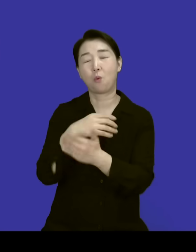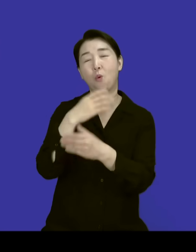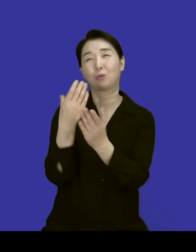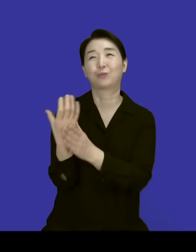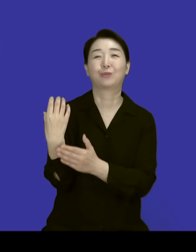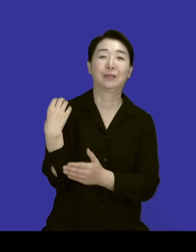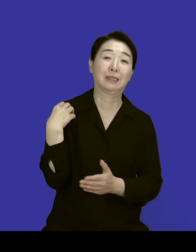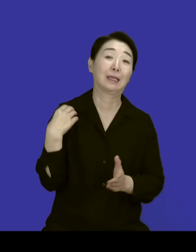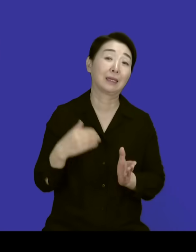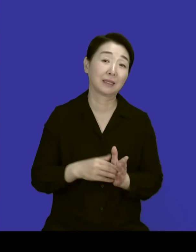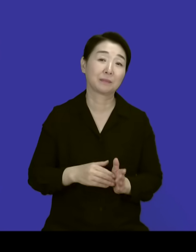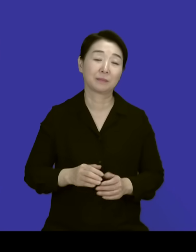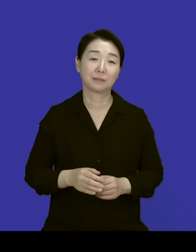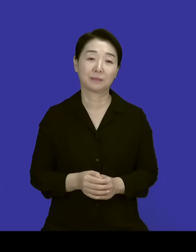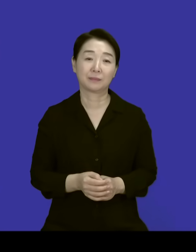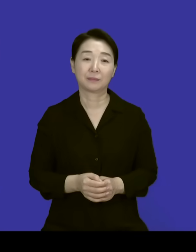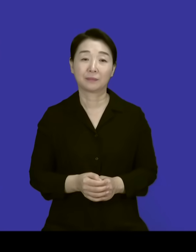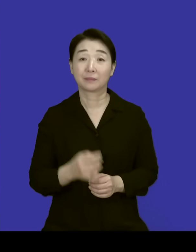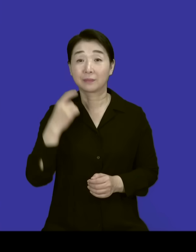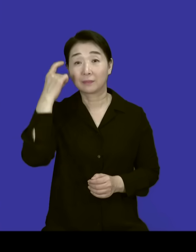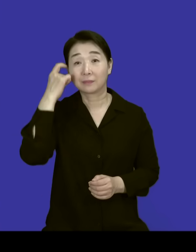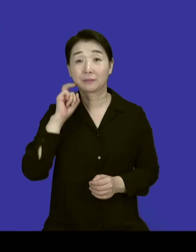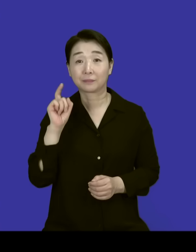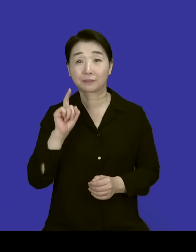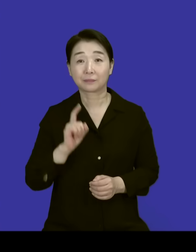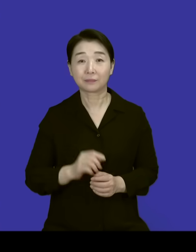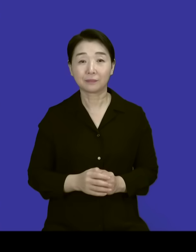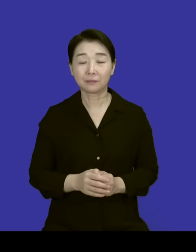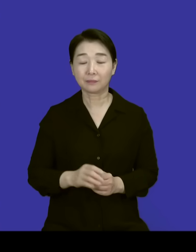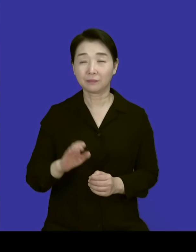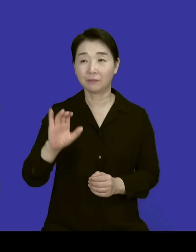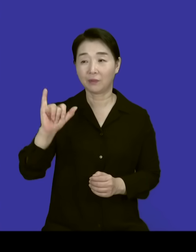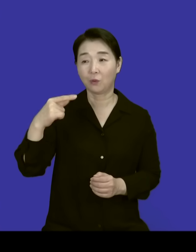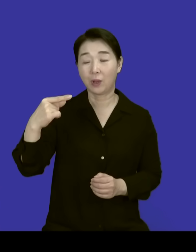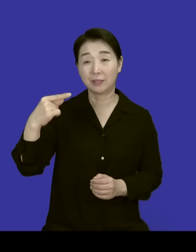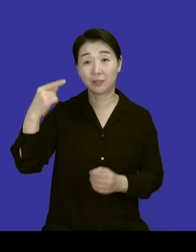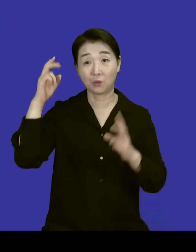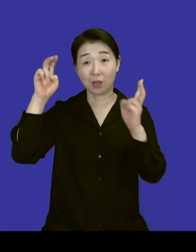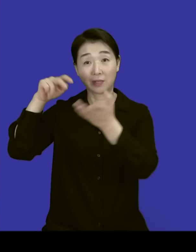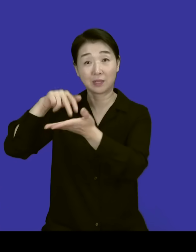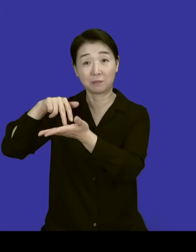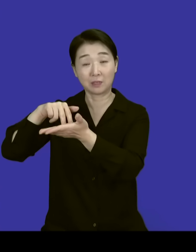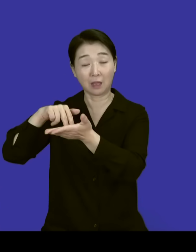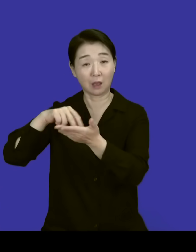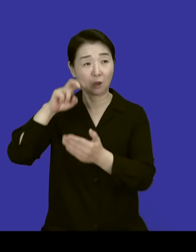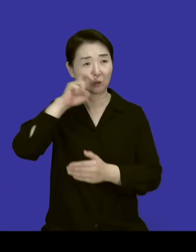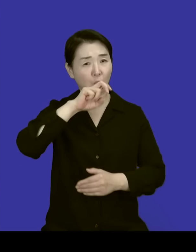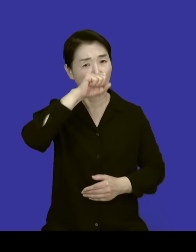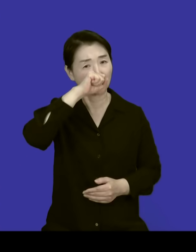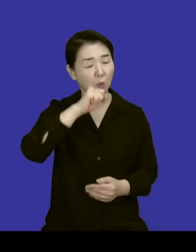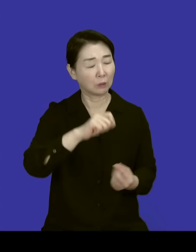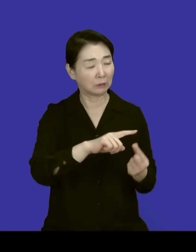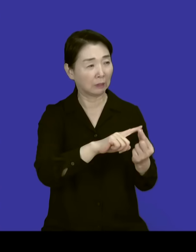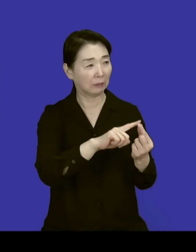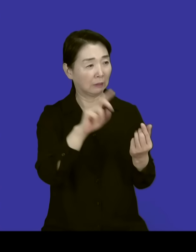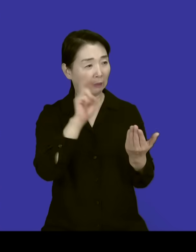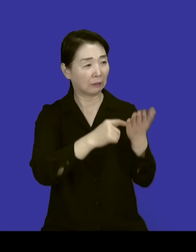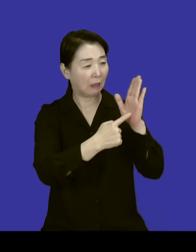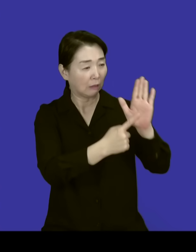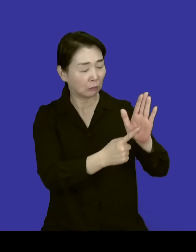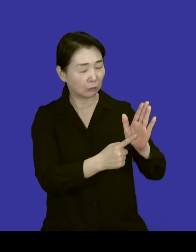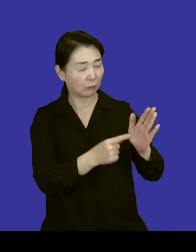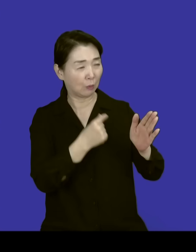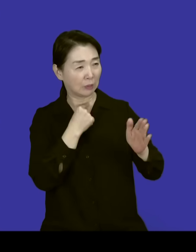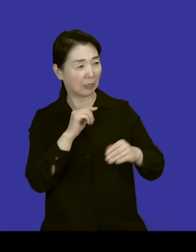그냥. 이거 근데 약간 느낌이 그 YG 측에서도 노래는 너무 좋은데 가수를 데뷔시키고